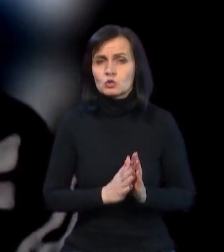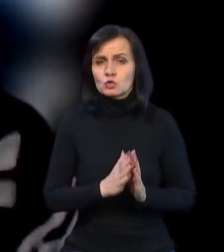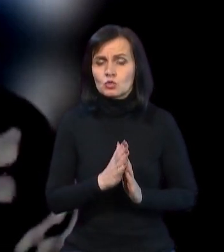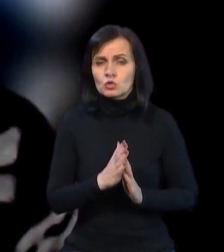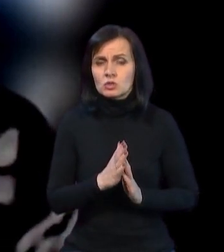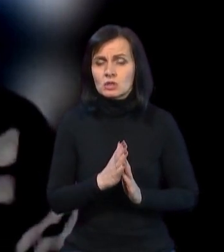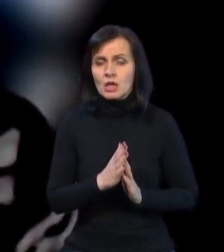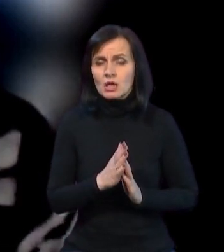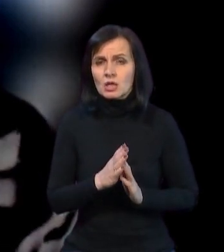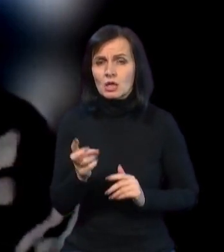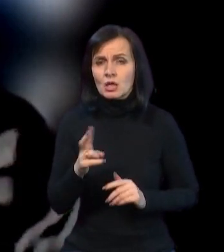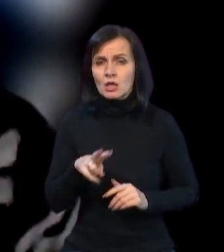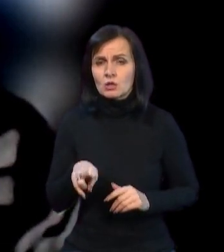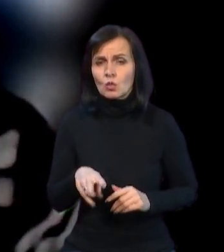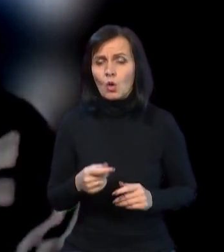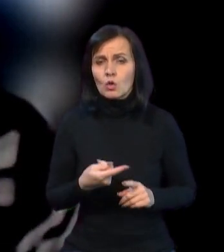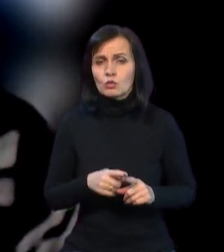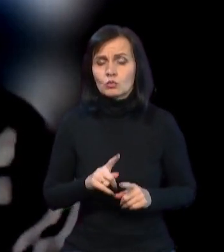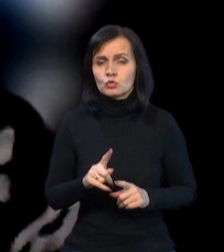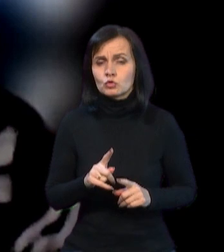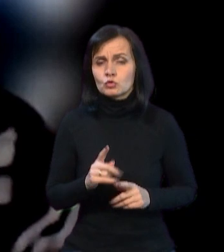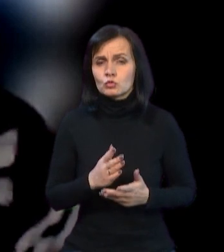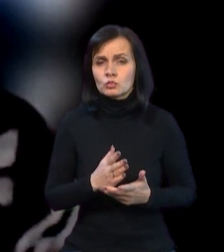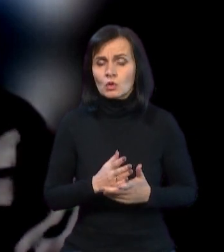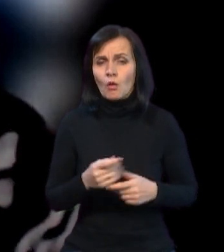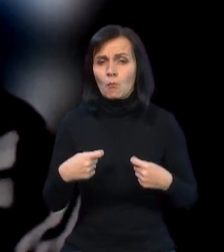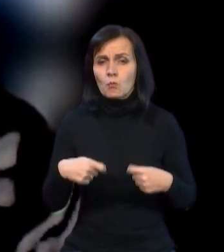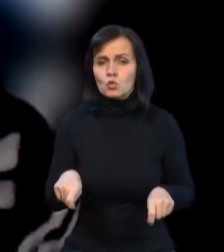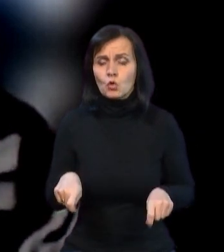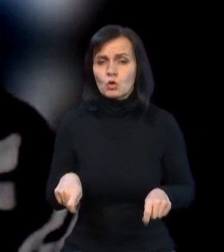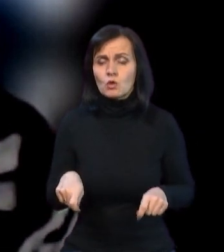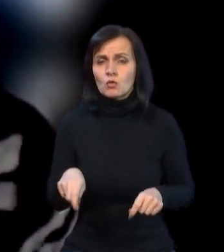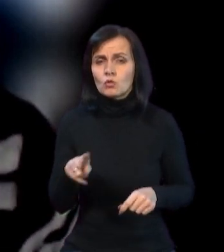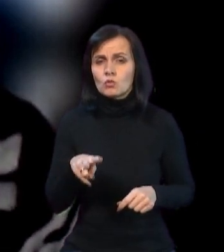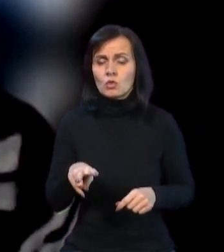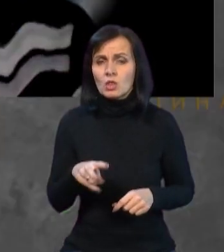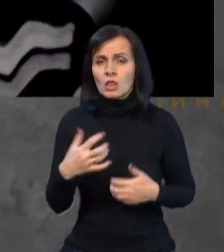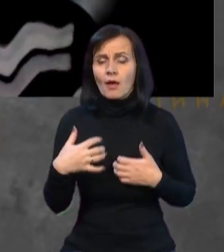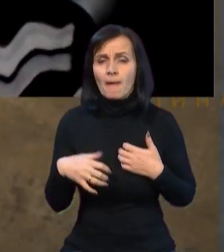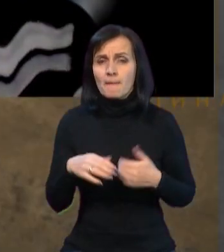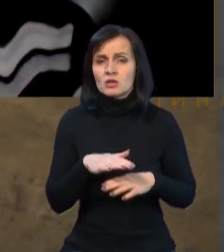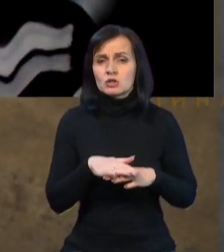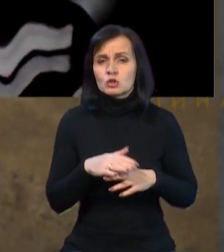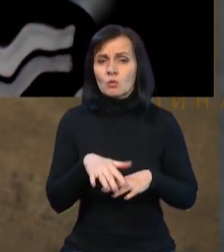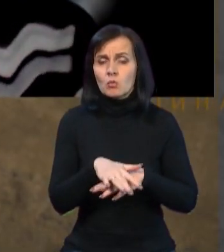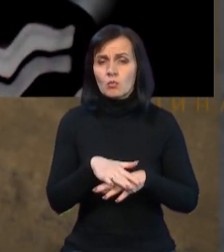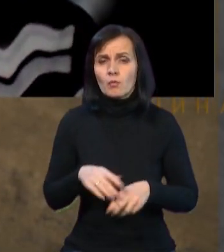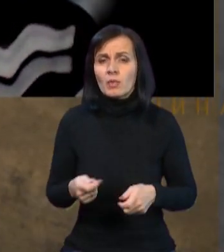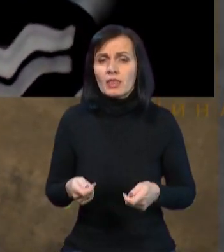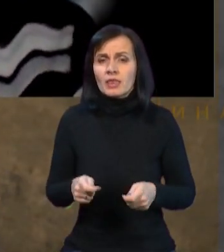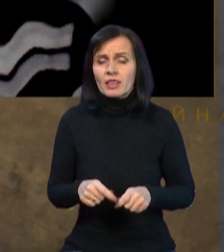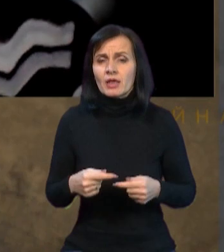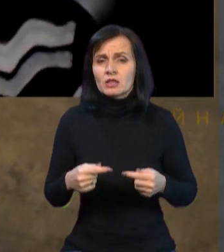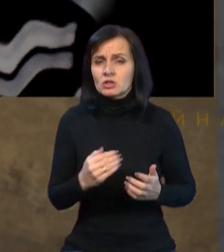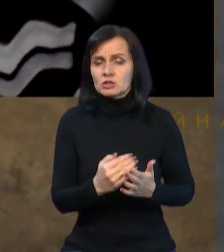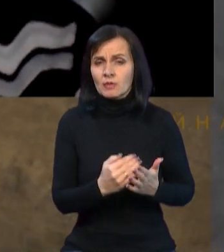долара, тому що йде продаж долара на міжбанківському ринку, закриття різних